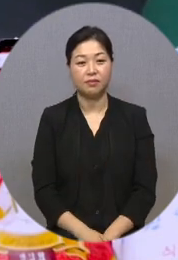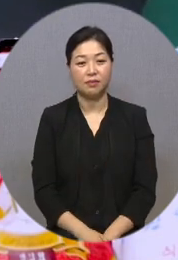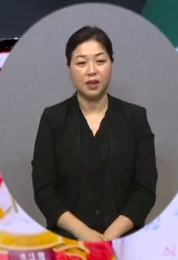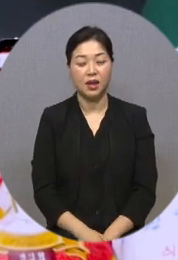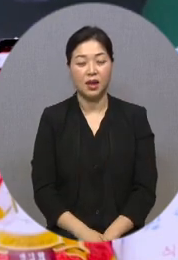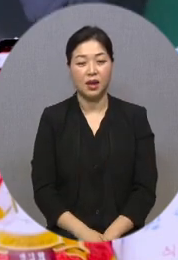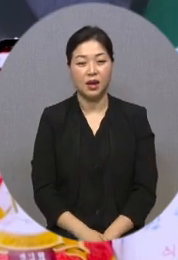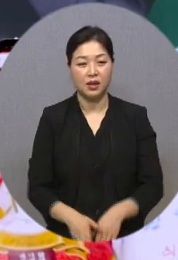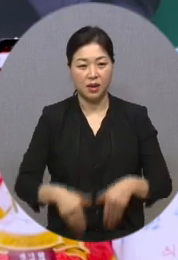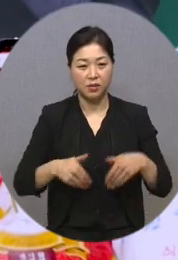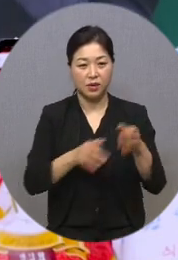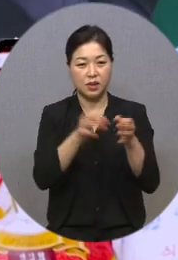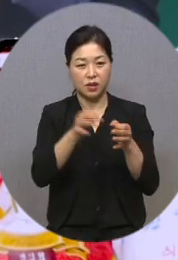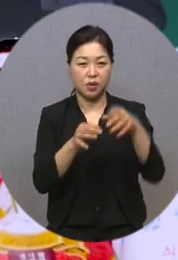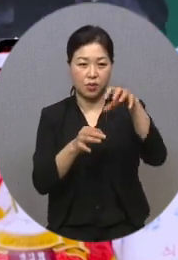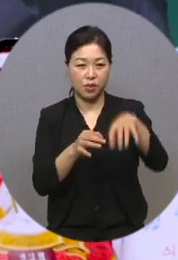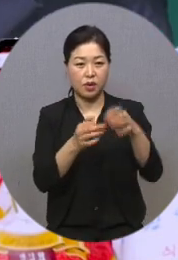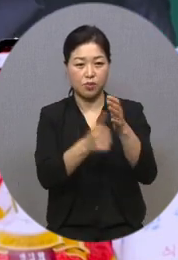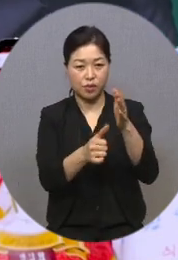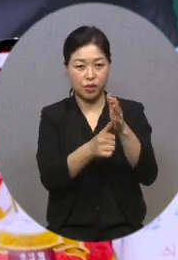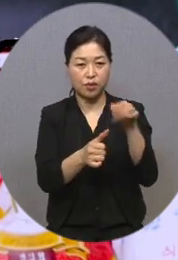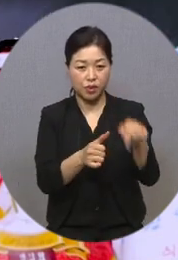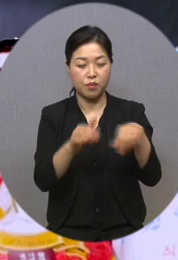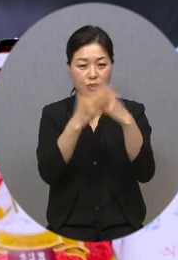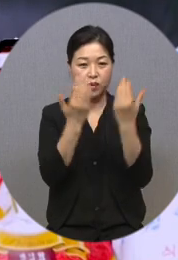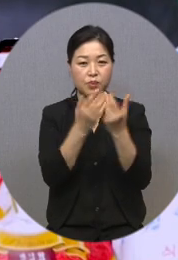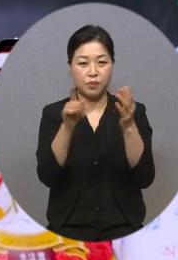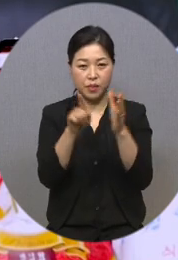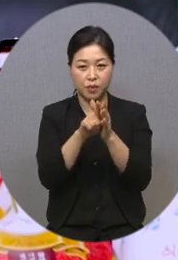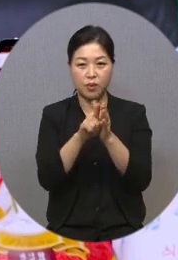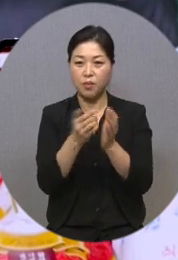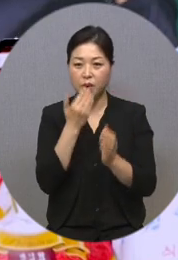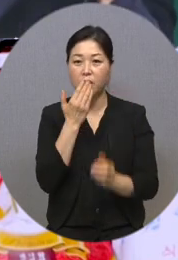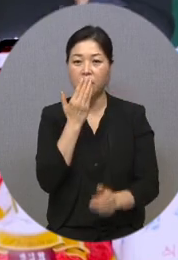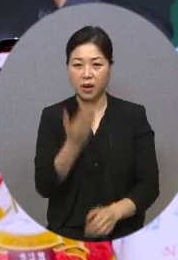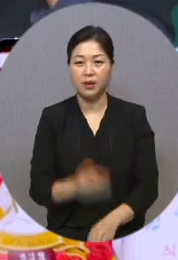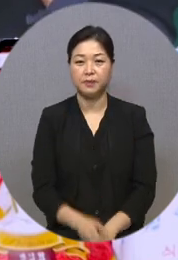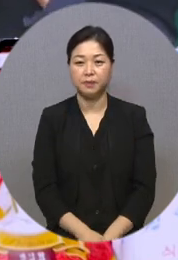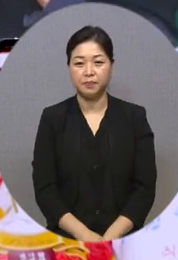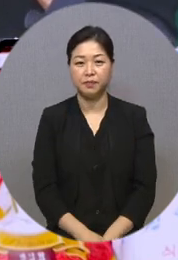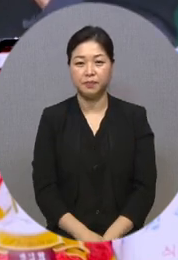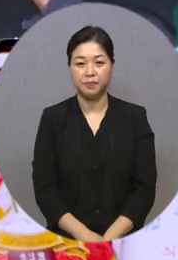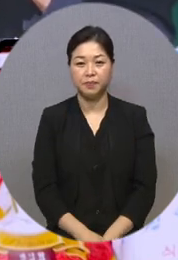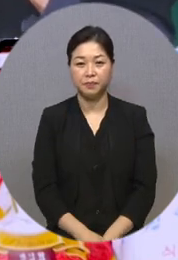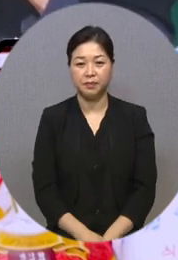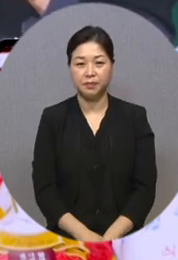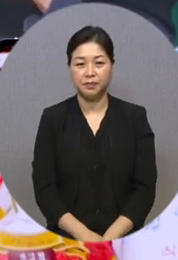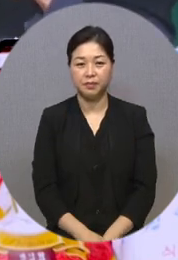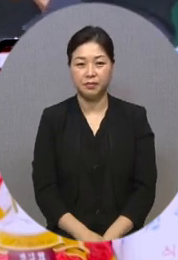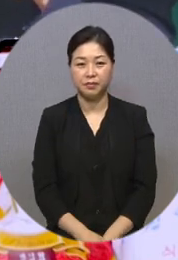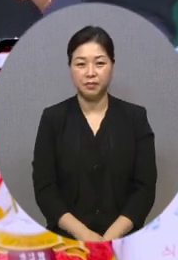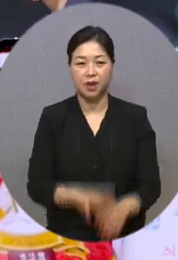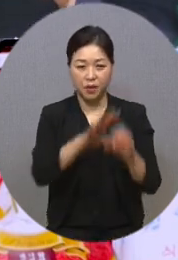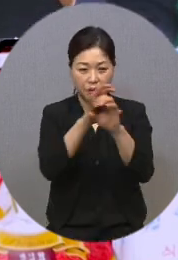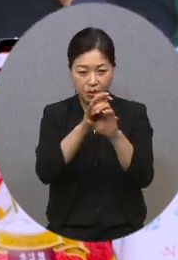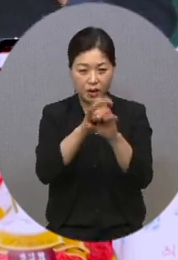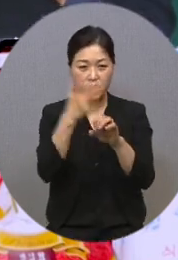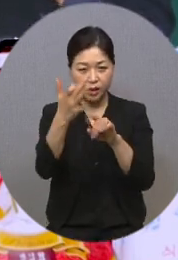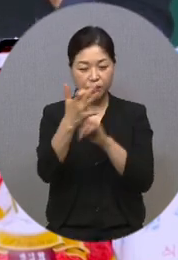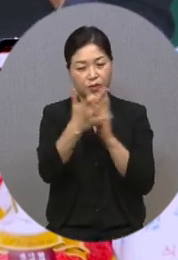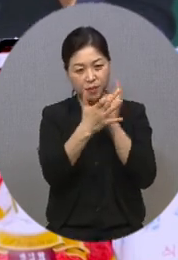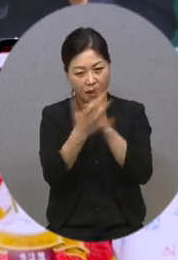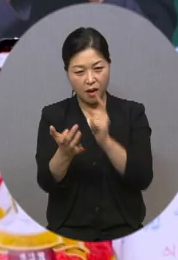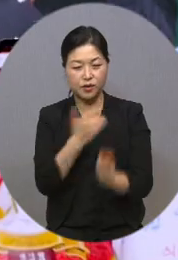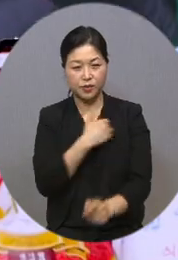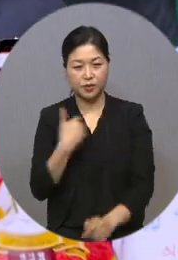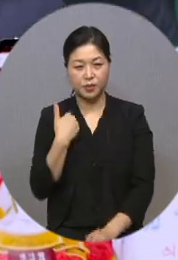물건들은 믿어도 잘 믿고 드실 수 있는 것입니다. 그럼 우리 드시면은 코로나19를 반드시 이겨낼 수